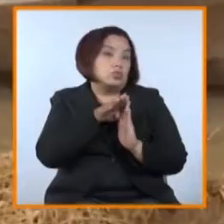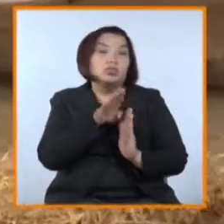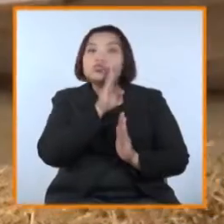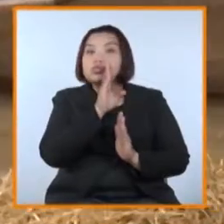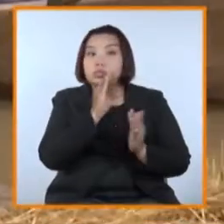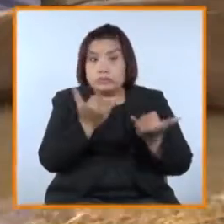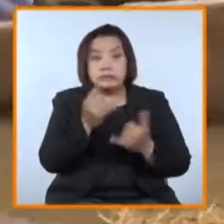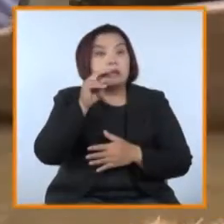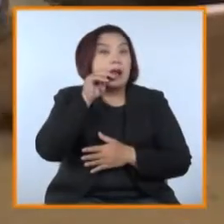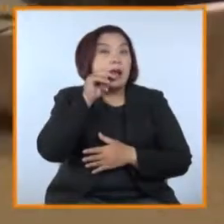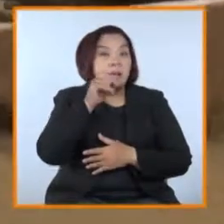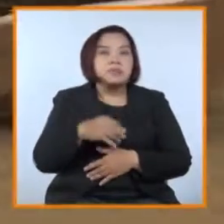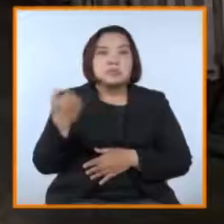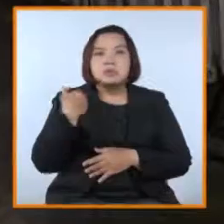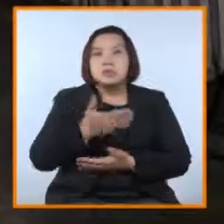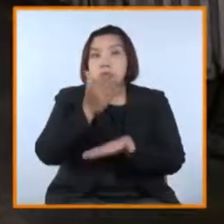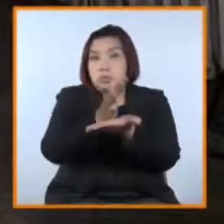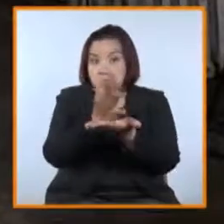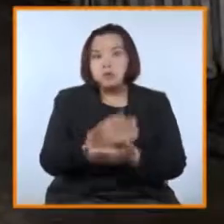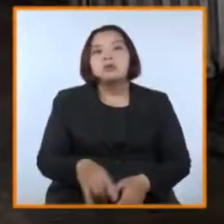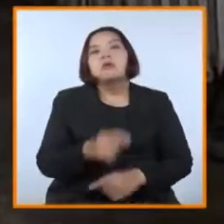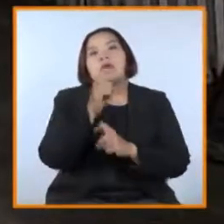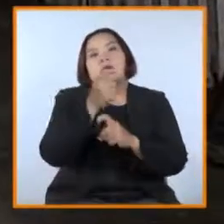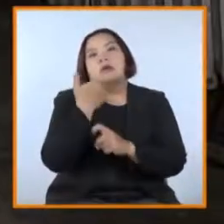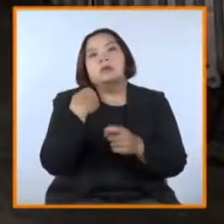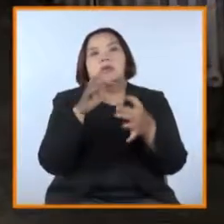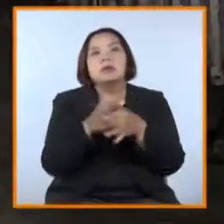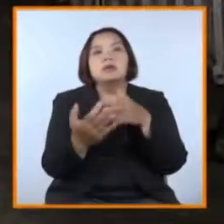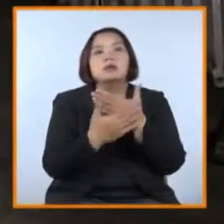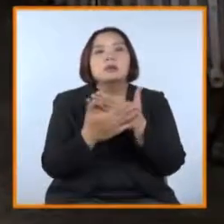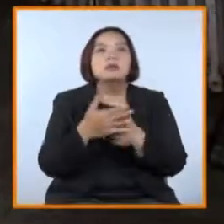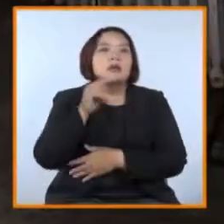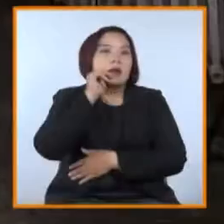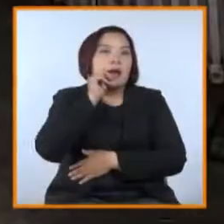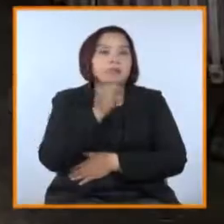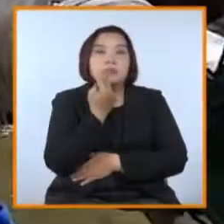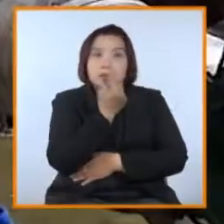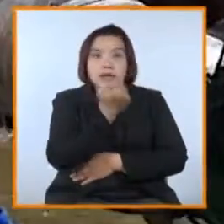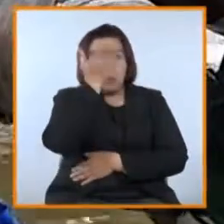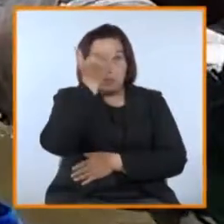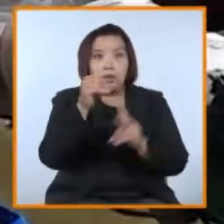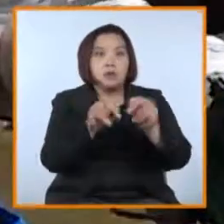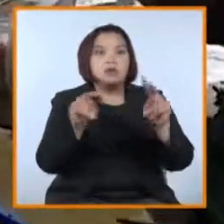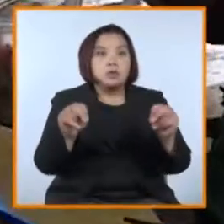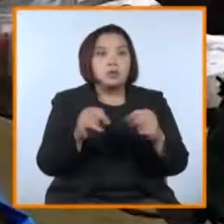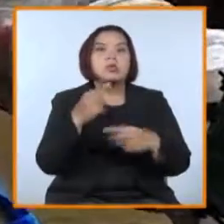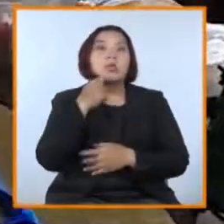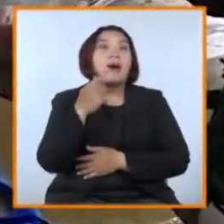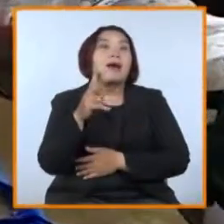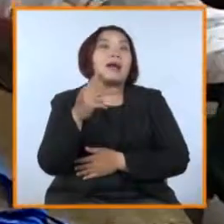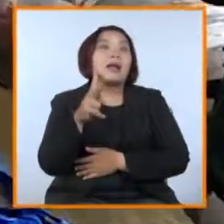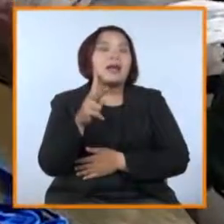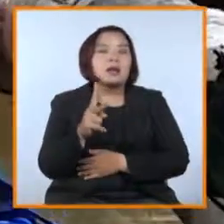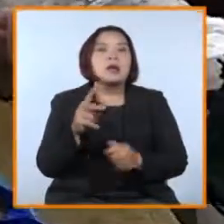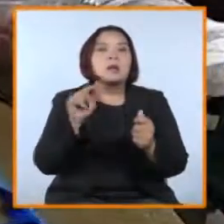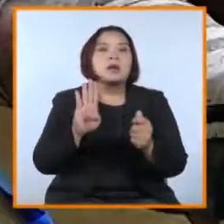เป็นพื้นที่ภัยพิบัติค่ะส่วนที่นนทบุรีนะคะที่คอนโดชองซอลิเซ่อาคารบีซอยเลี่ยงเมืองปากเกร็ด11ตำบลบาง